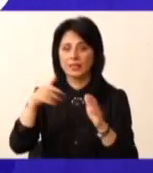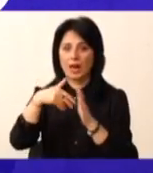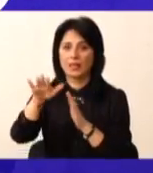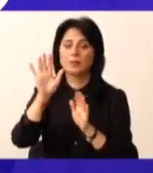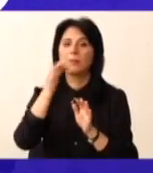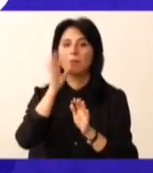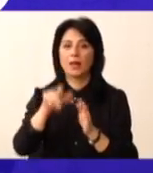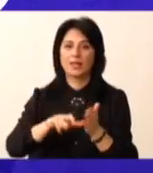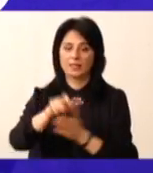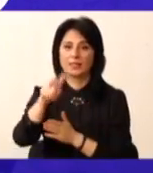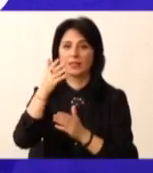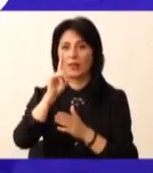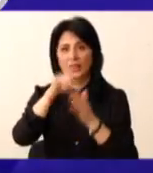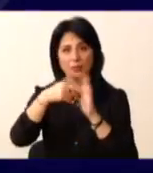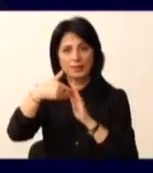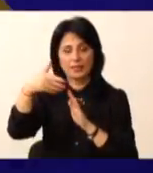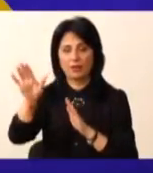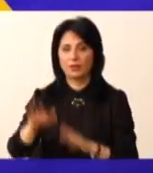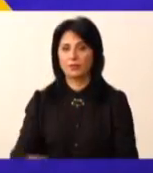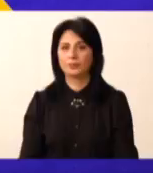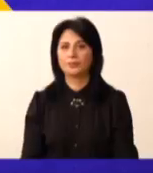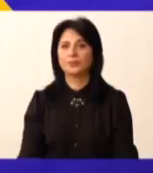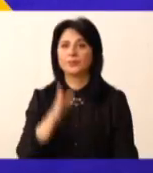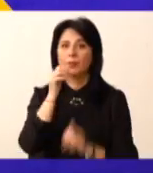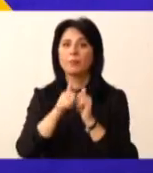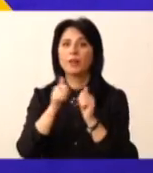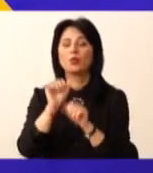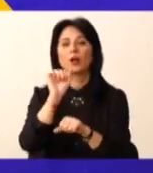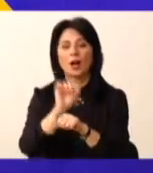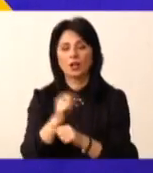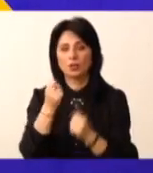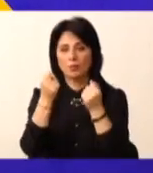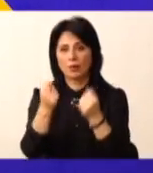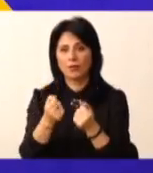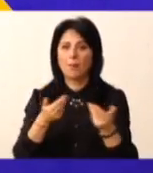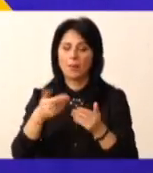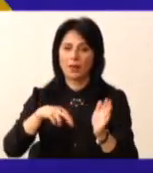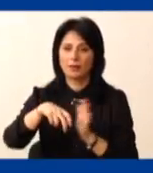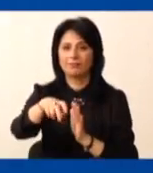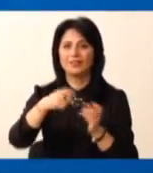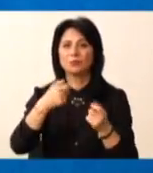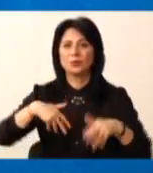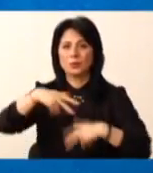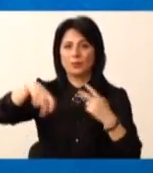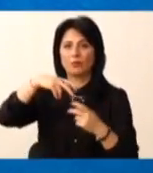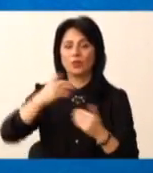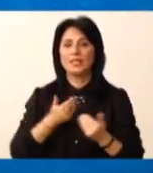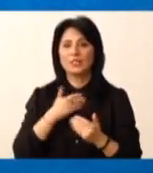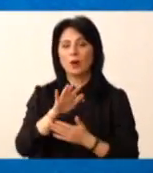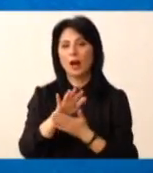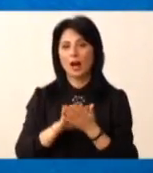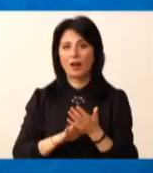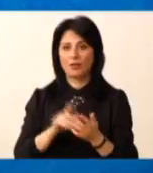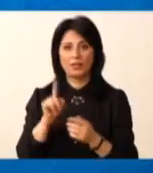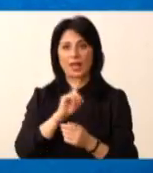განაგრძეთ მას შემდეგ, რაც დარწმუნდებით, რომ მწერი გაფრინდა. პერიოდულად გააჩერეთ მანქანა და ფეხით გაიარეთ. სიცოცხლის გახანგრძლივება